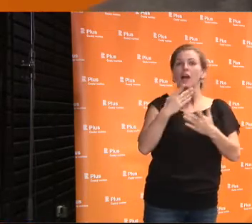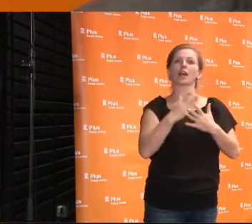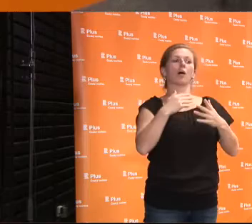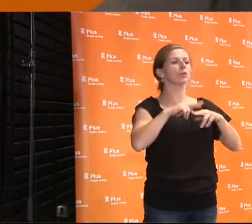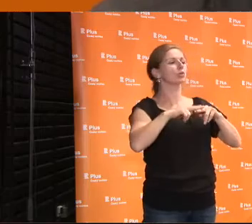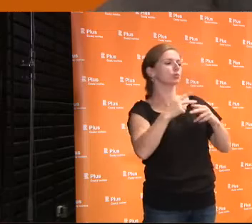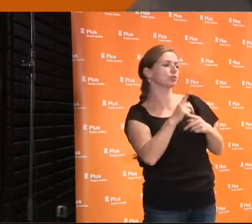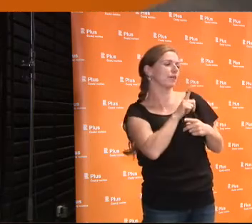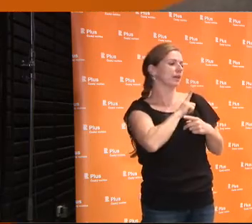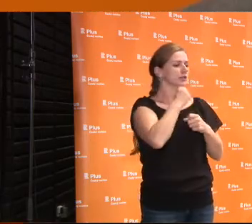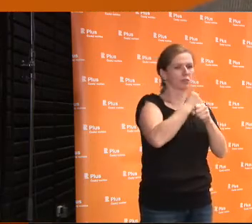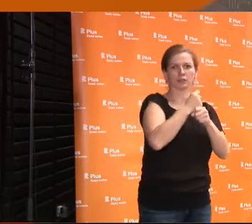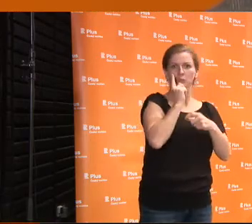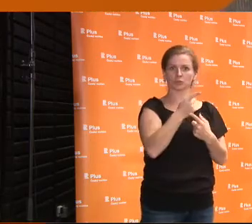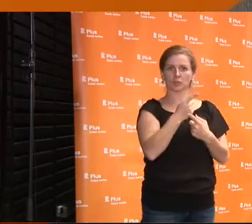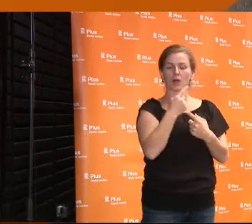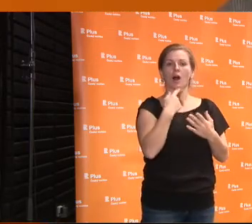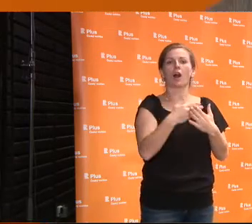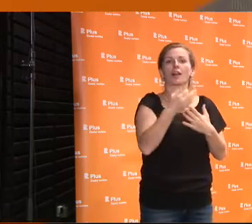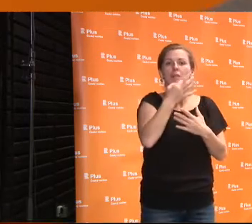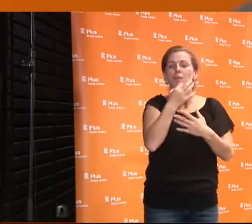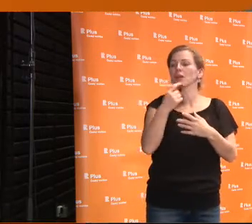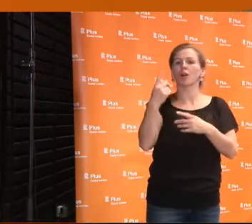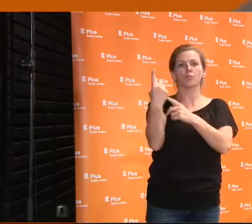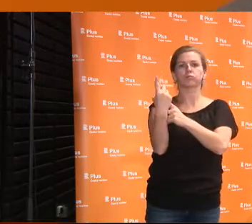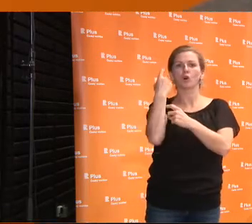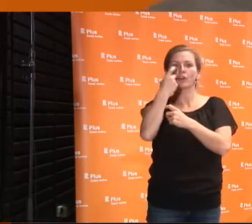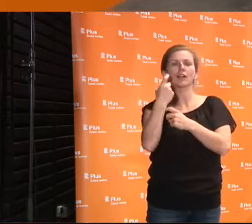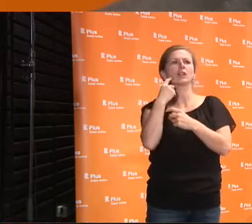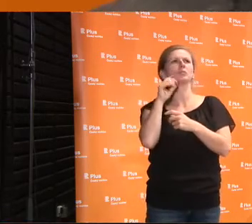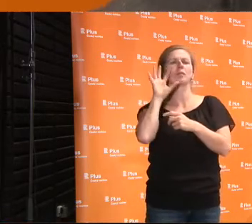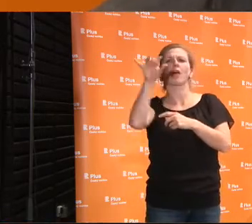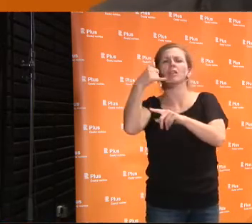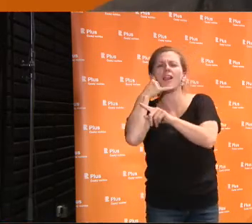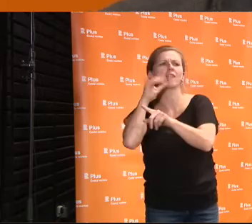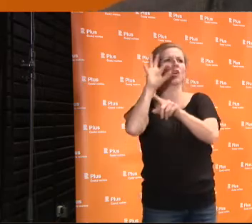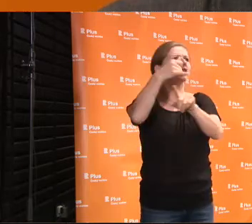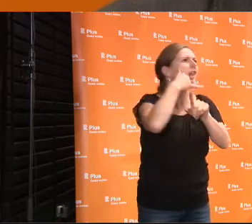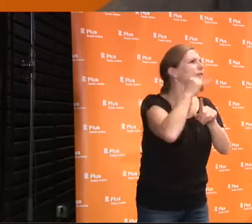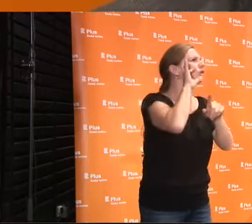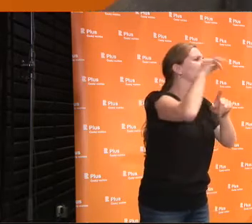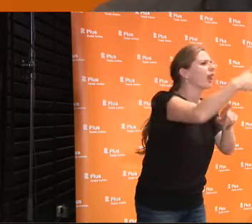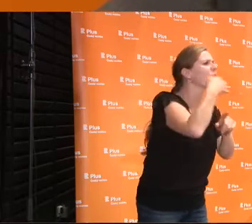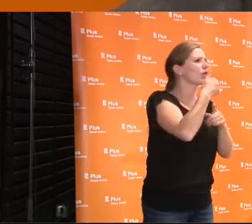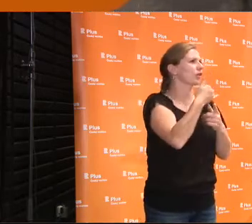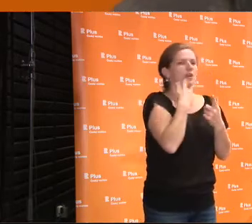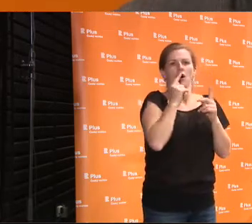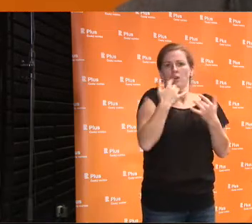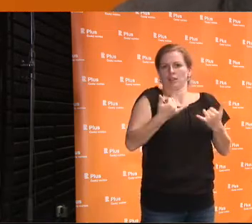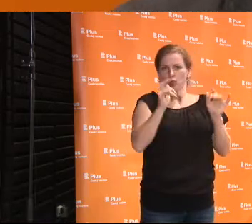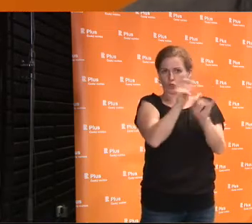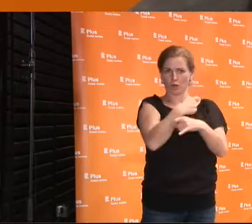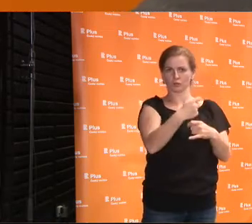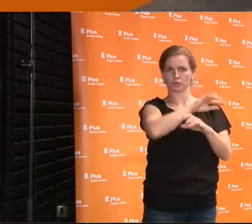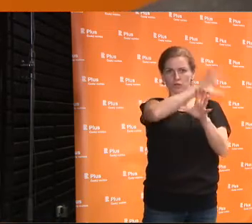musím za těmi lidmi chodit, musím trávit spoustu času tím, že budu telefonovat dnes. Ty informace mám v podstatě konstantně přístupné a když